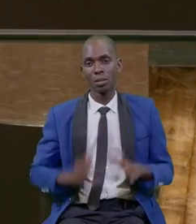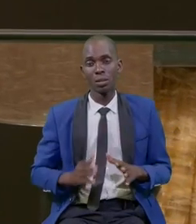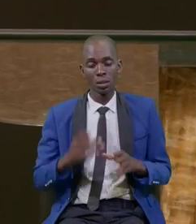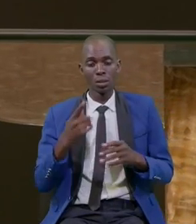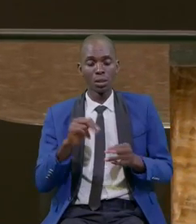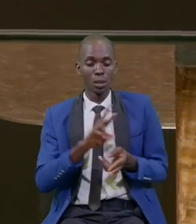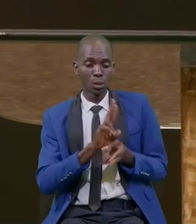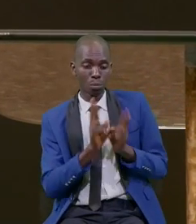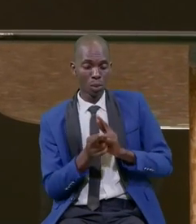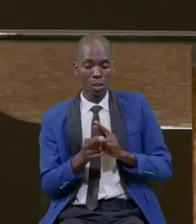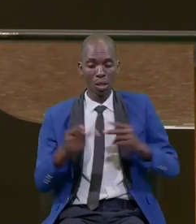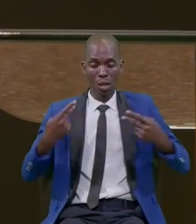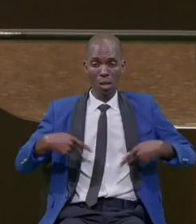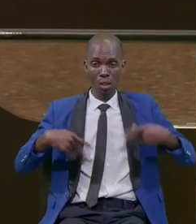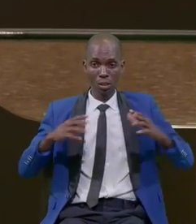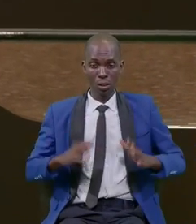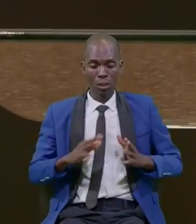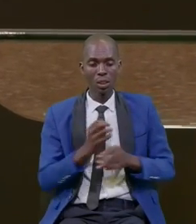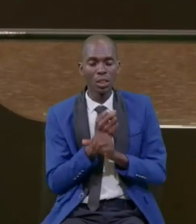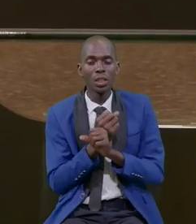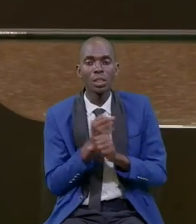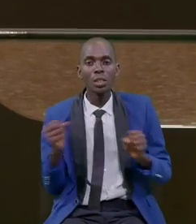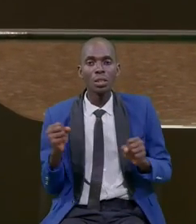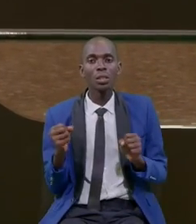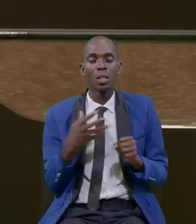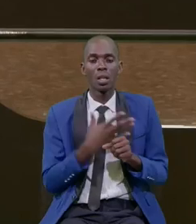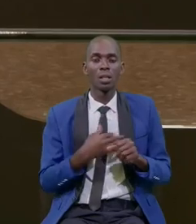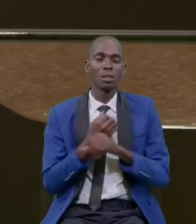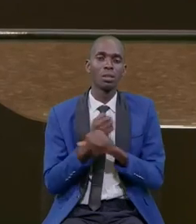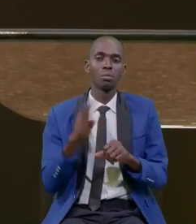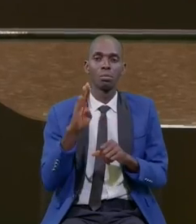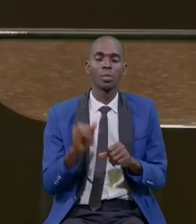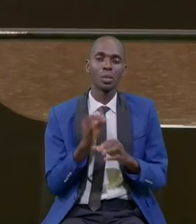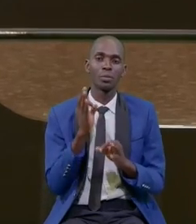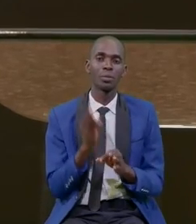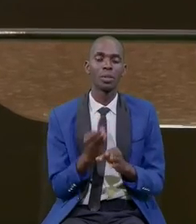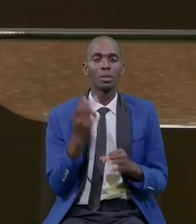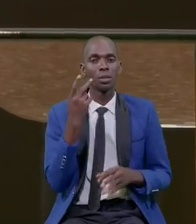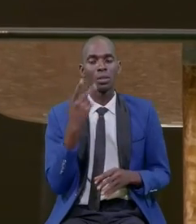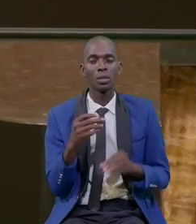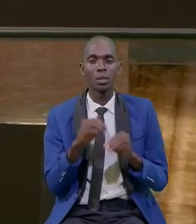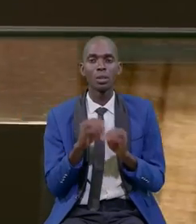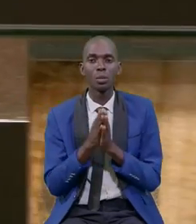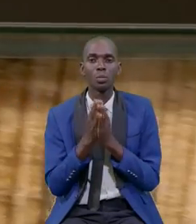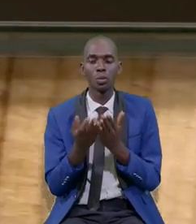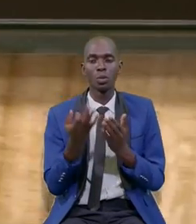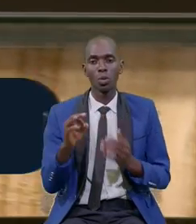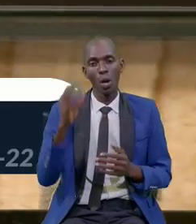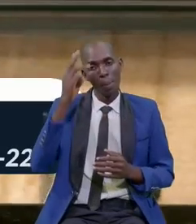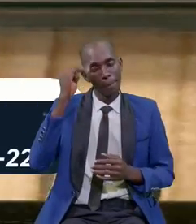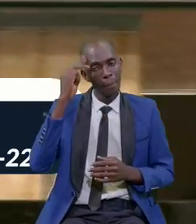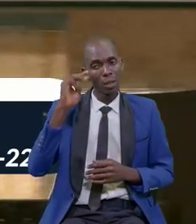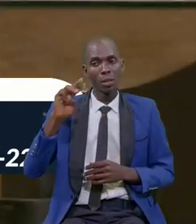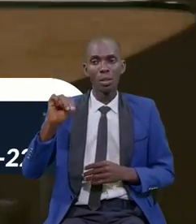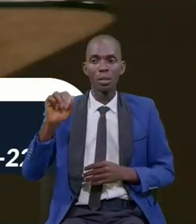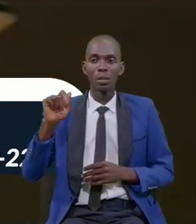prostitution. Les prostituées repentantes sauvées, justifiées par la foi. Nous allons à